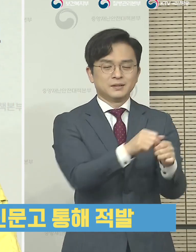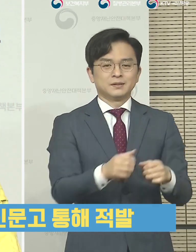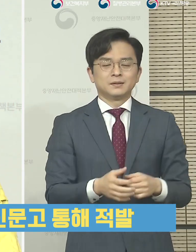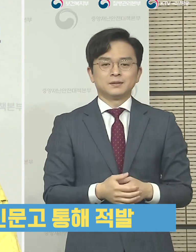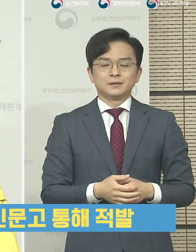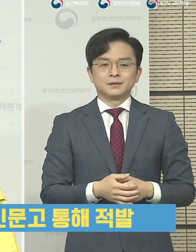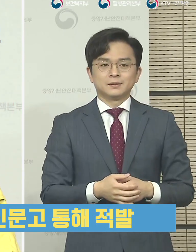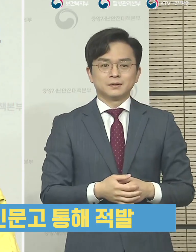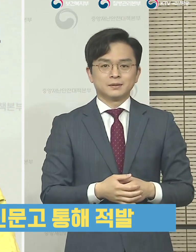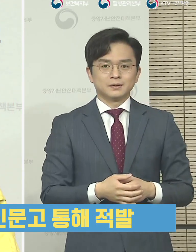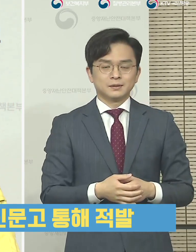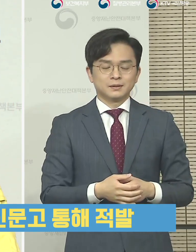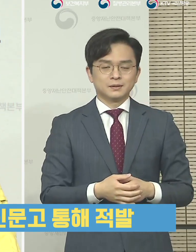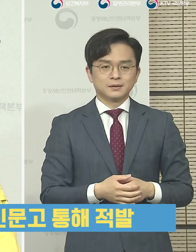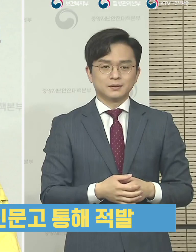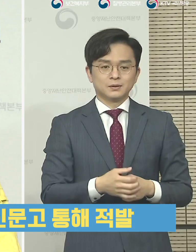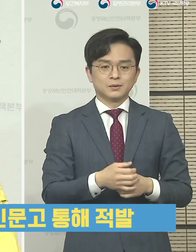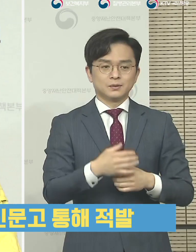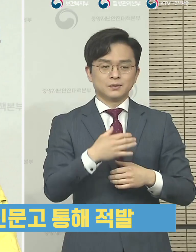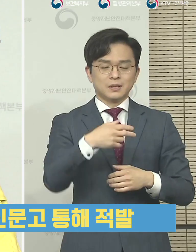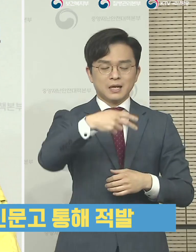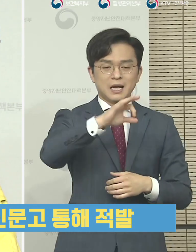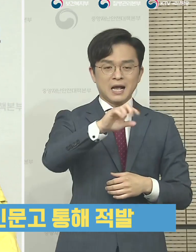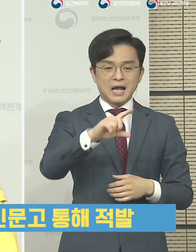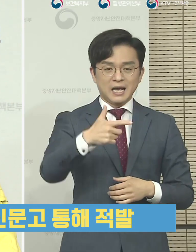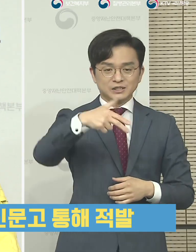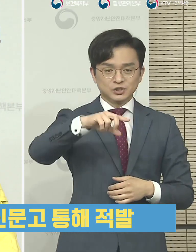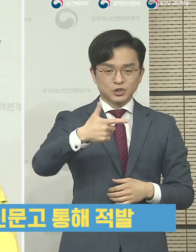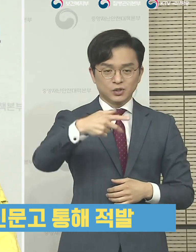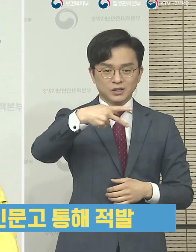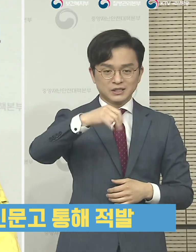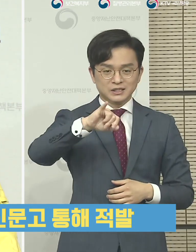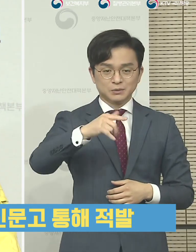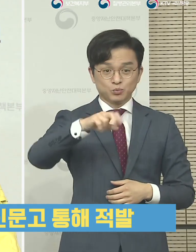코로나19 자가격리 위반 신고를 받은 게 현재까지